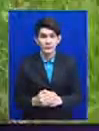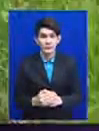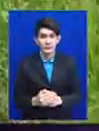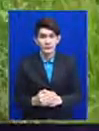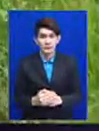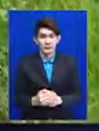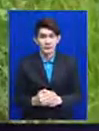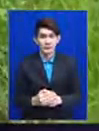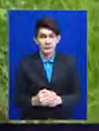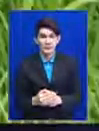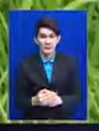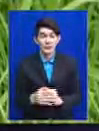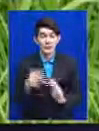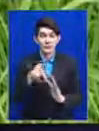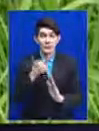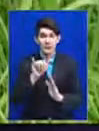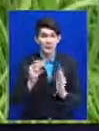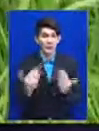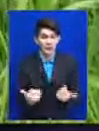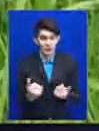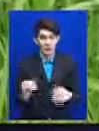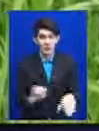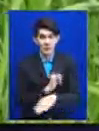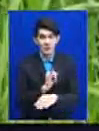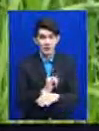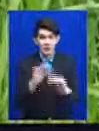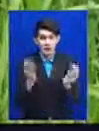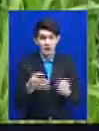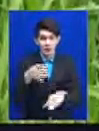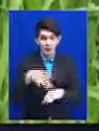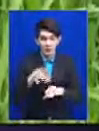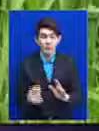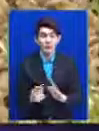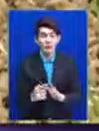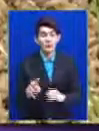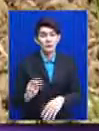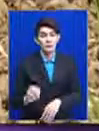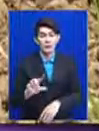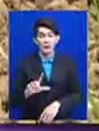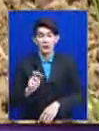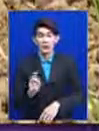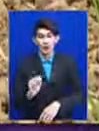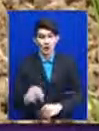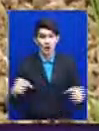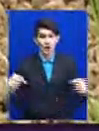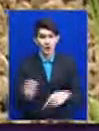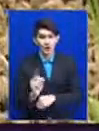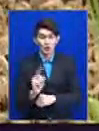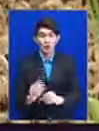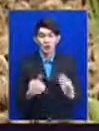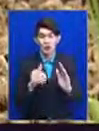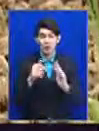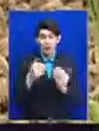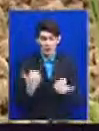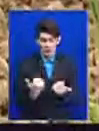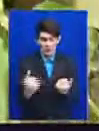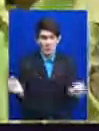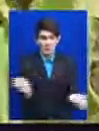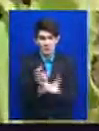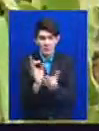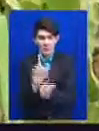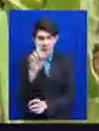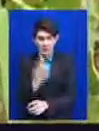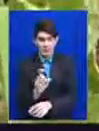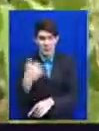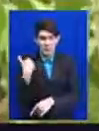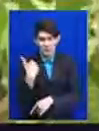ส่วนสถานการณ์ที่จังหวัดพะเยานะคะไร่แตงโมและเมลอนของเกษตรกรในพื้นที่ตำบลห้วยลานอำเภอดอกคำใต้กำลังได้รับความเสียหายนะ